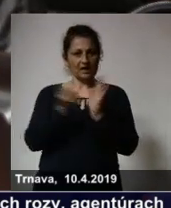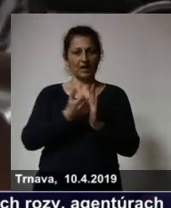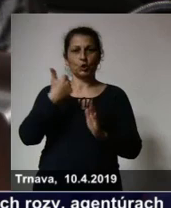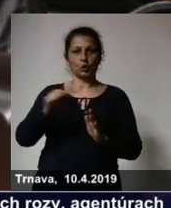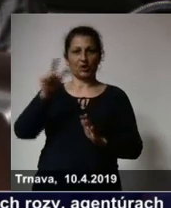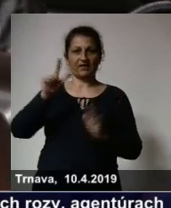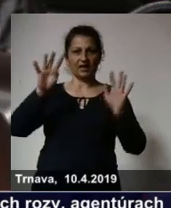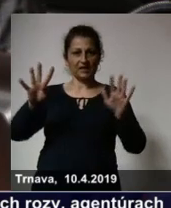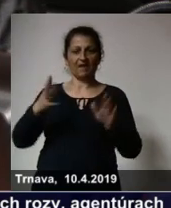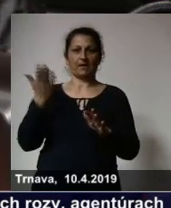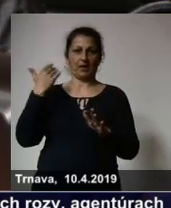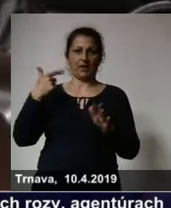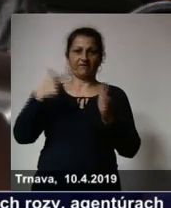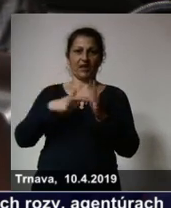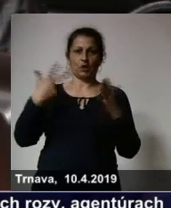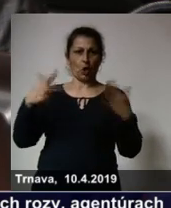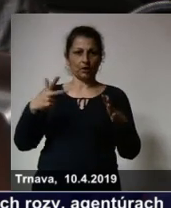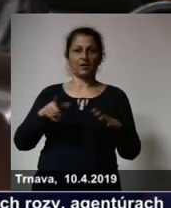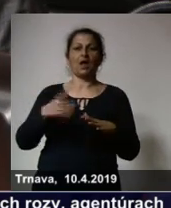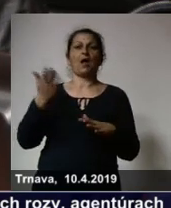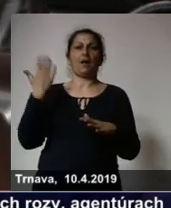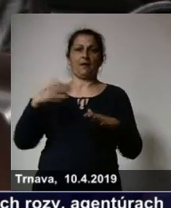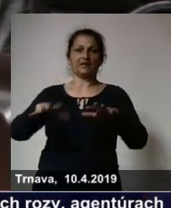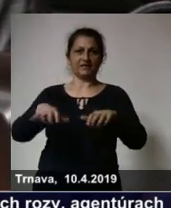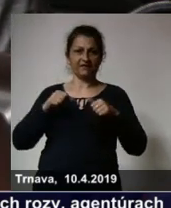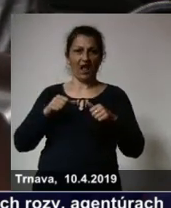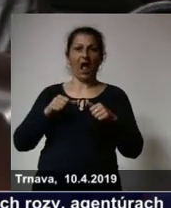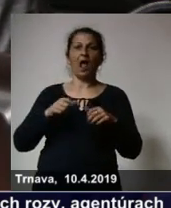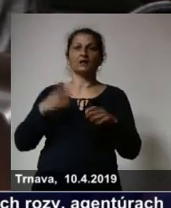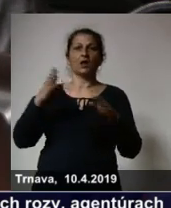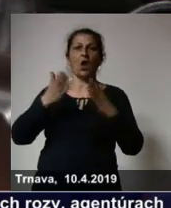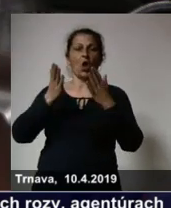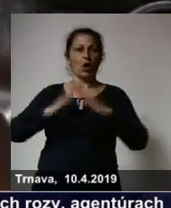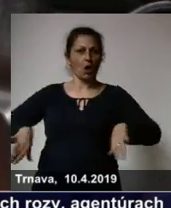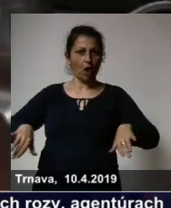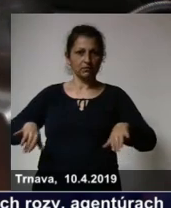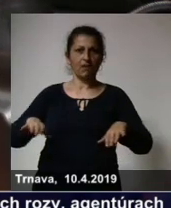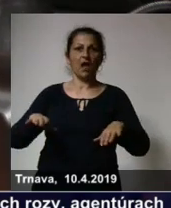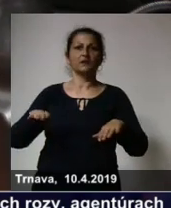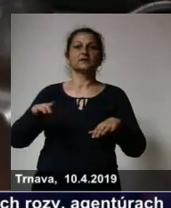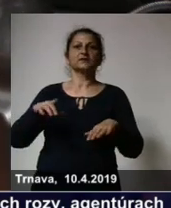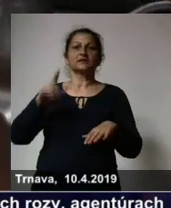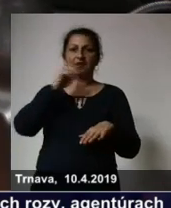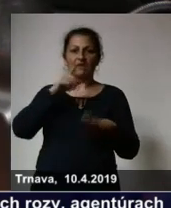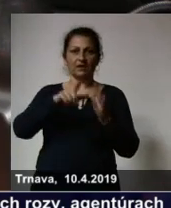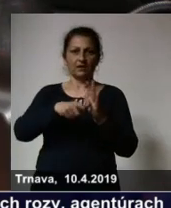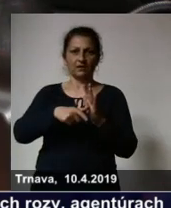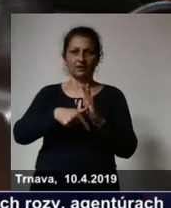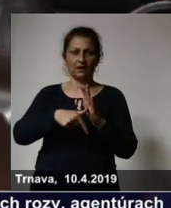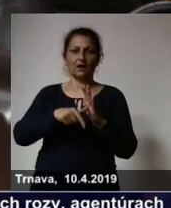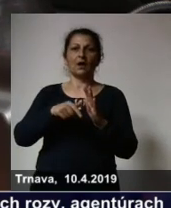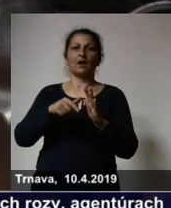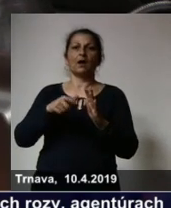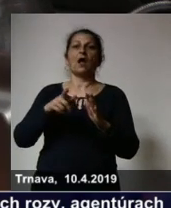129 z roku 2018/8 bol schválený zánik členstva Trnavského samosprávneho kraja v RRAčkách a